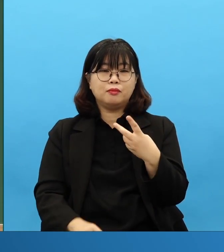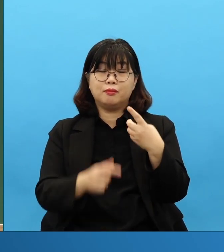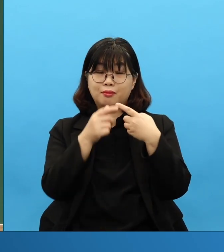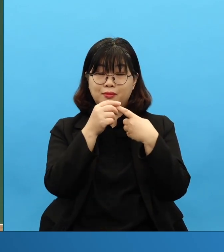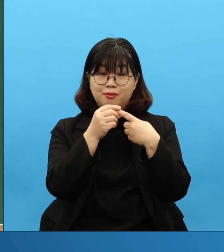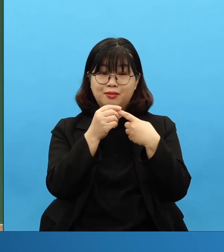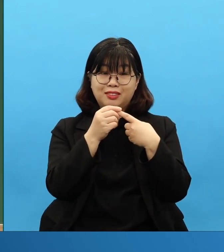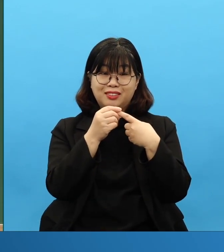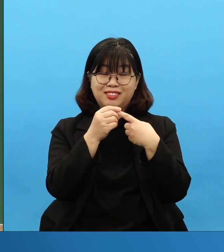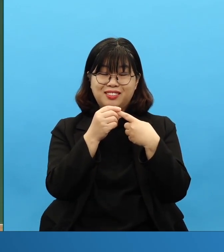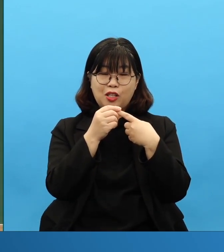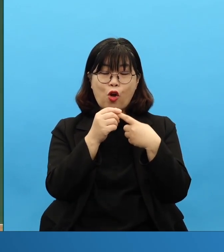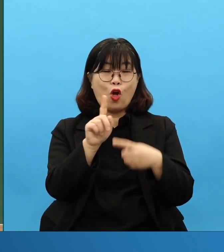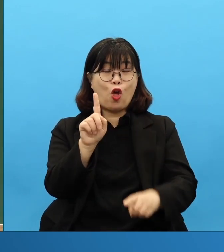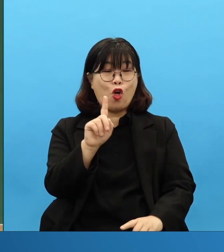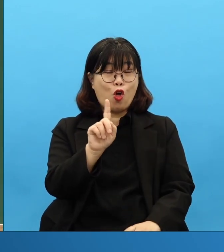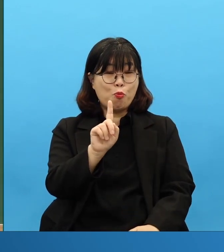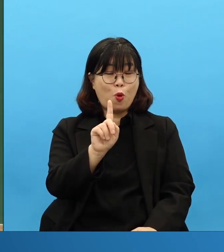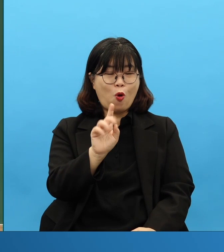에덴 동산 사건이었습니다.